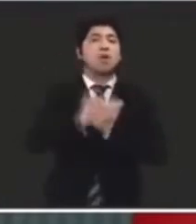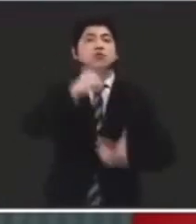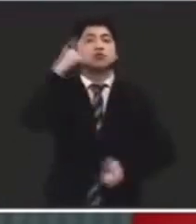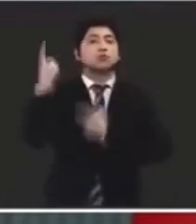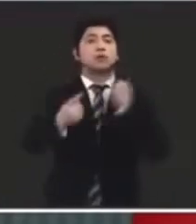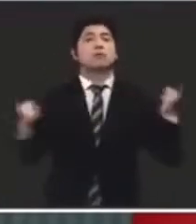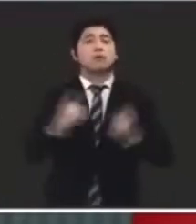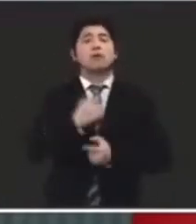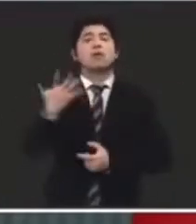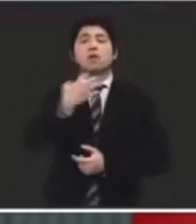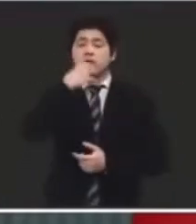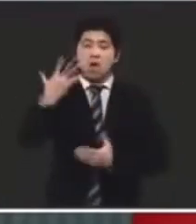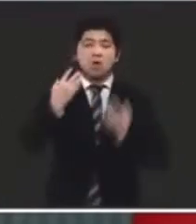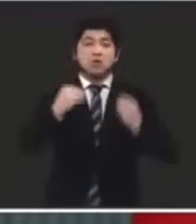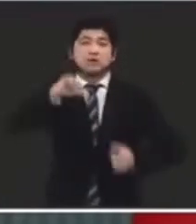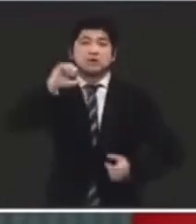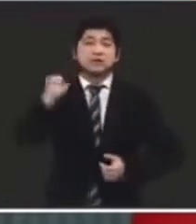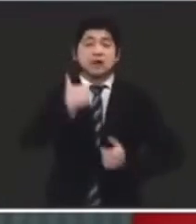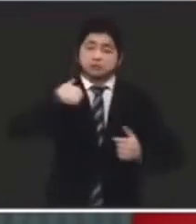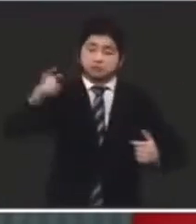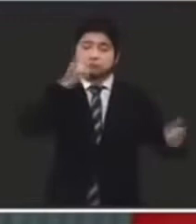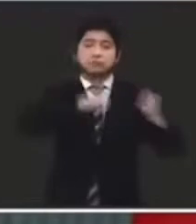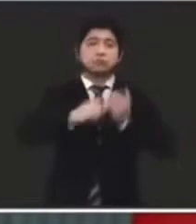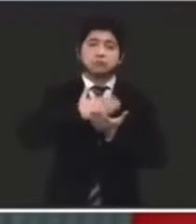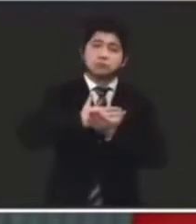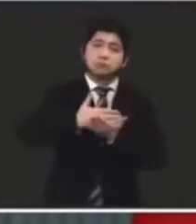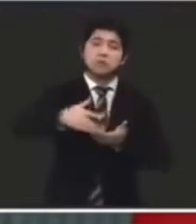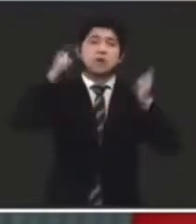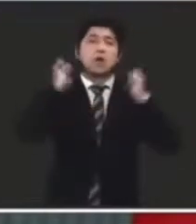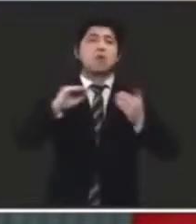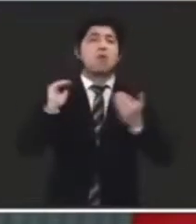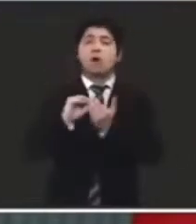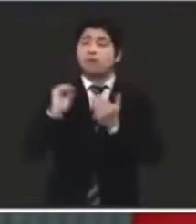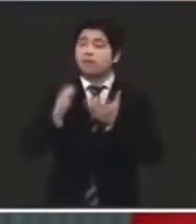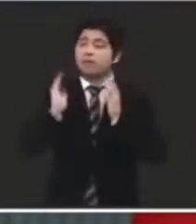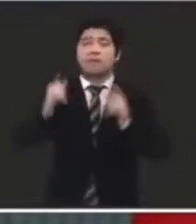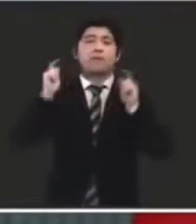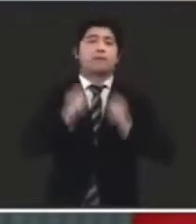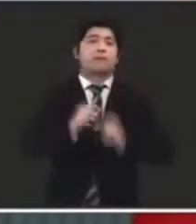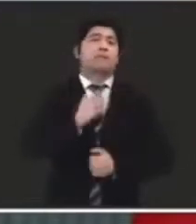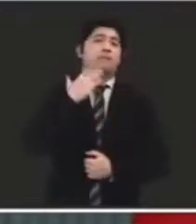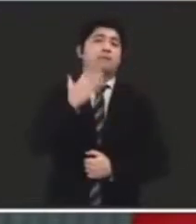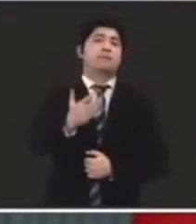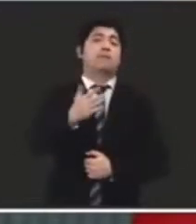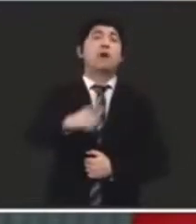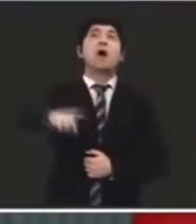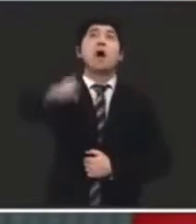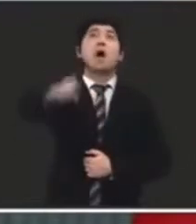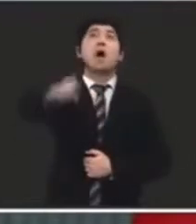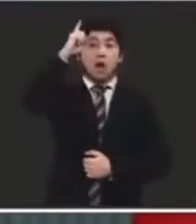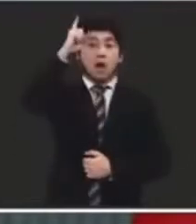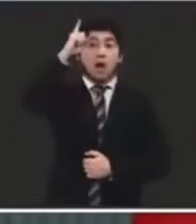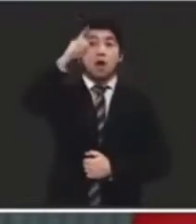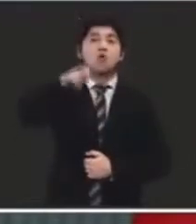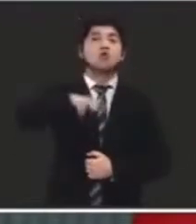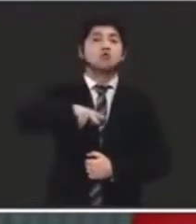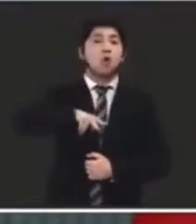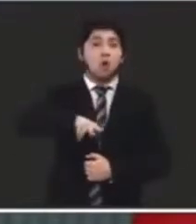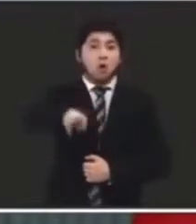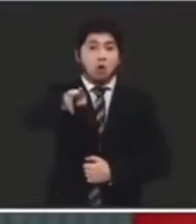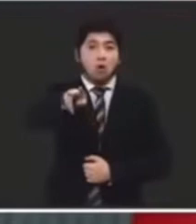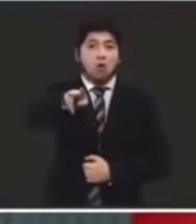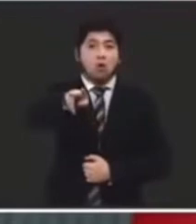daha etkin şekilde uygulamaya devam edeceğiz Rabbim yolumuzu